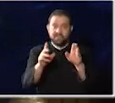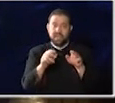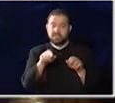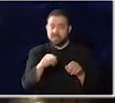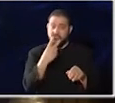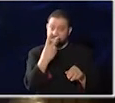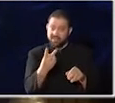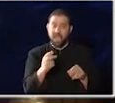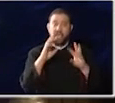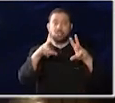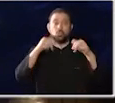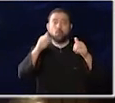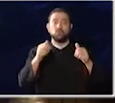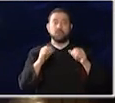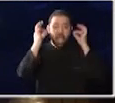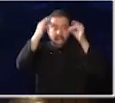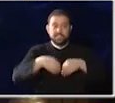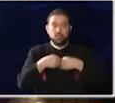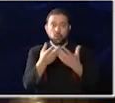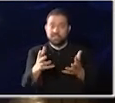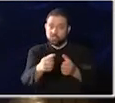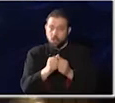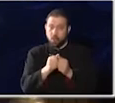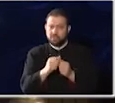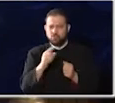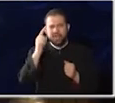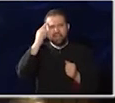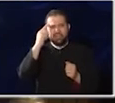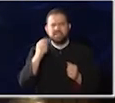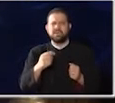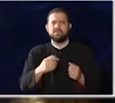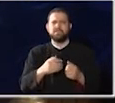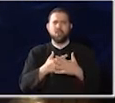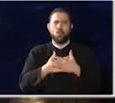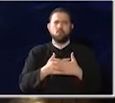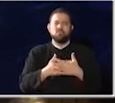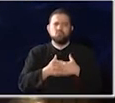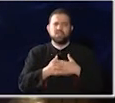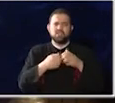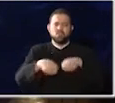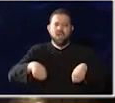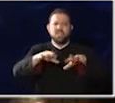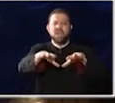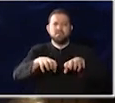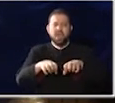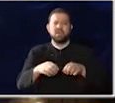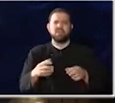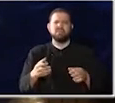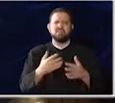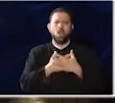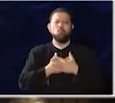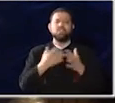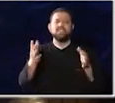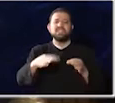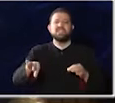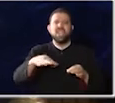dat și a luat. Nu ne mai referim la cirezi și așa mai departe, la animale, ne referim la cei 10 copii. Și apoi